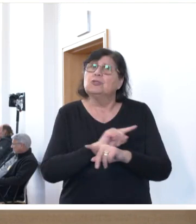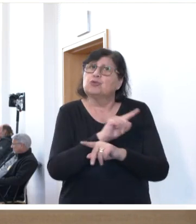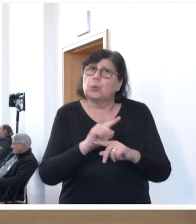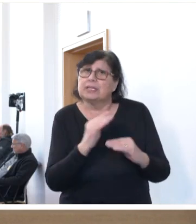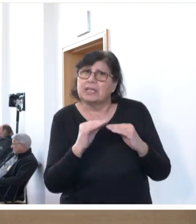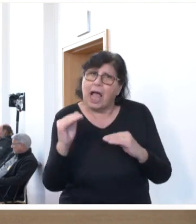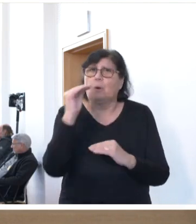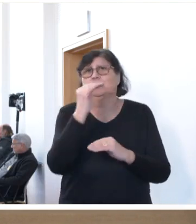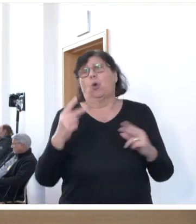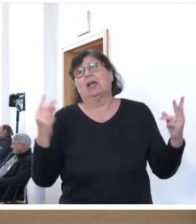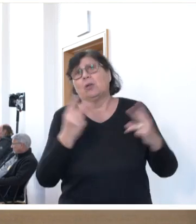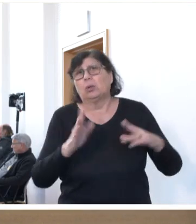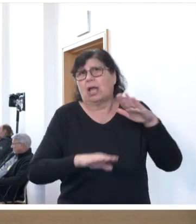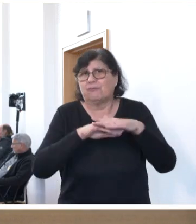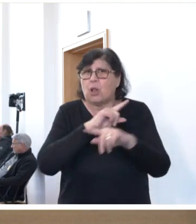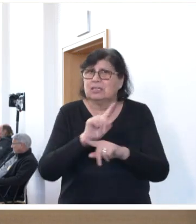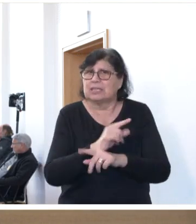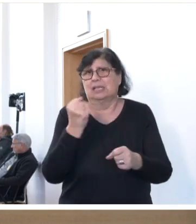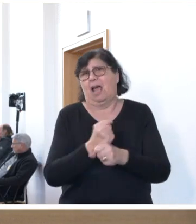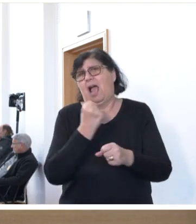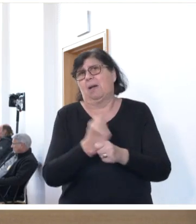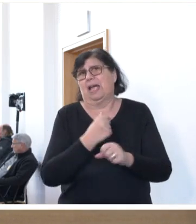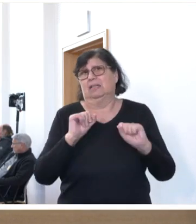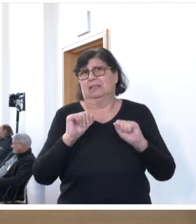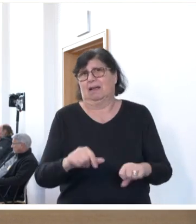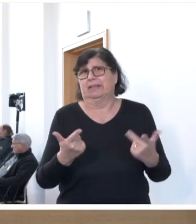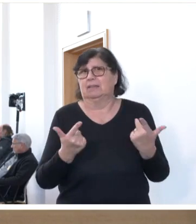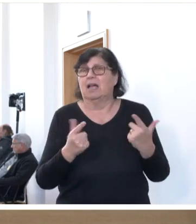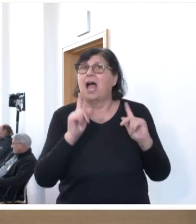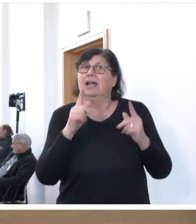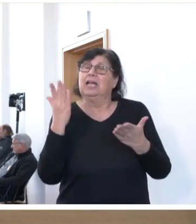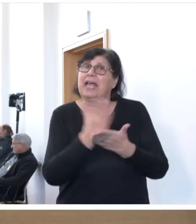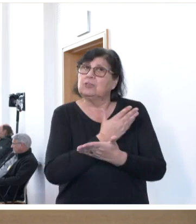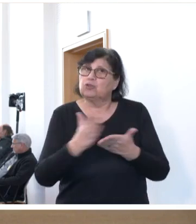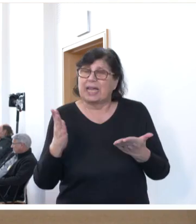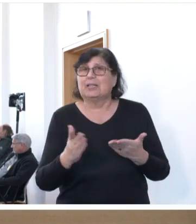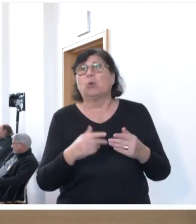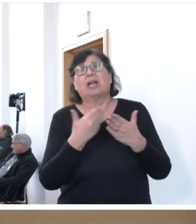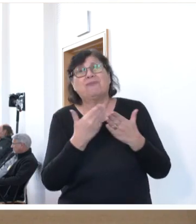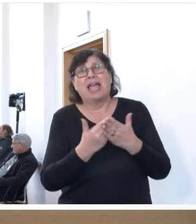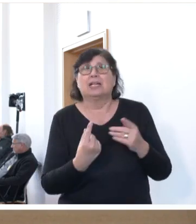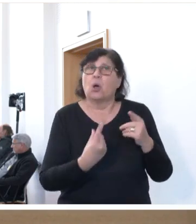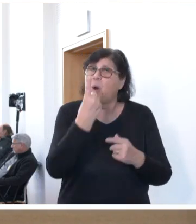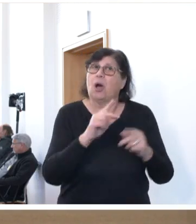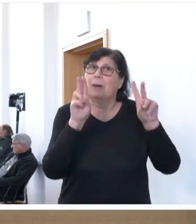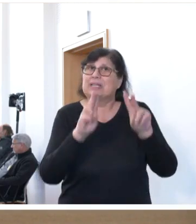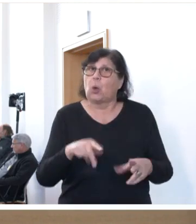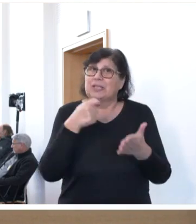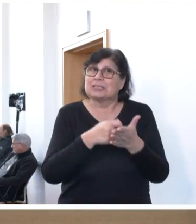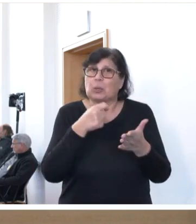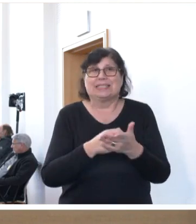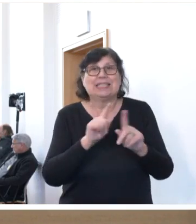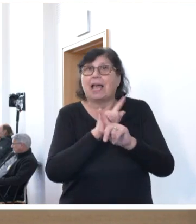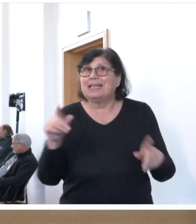aufzustocken oder in Vollzeit arbeiten zu gehen. Denn die Entscheidung, aufgrund hoher Betreuungskosten nicht arbeiten zu